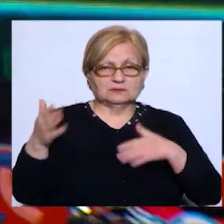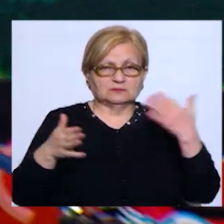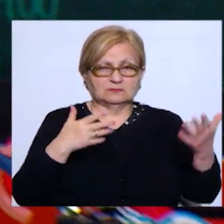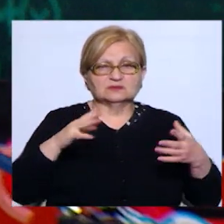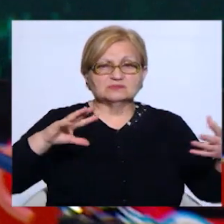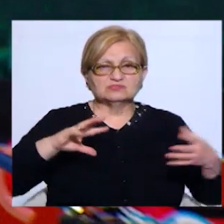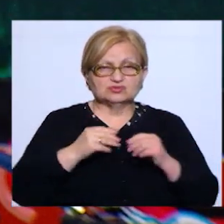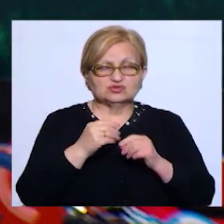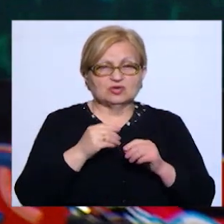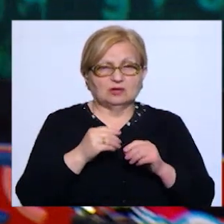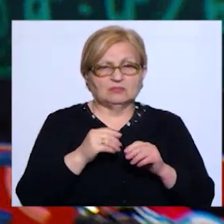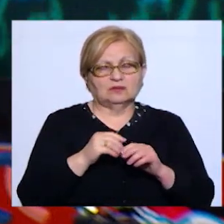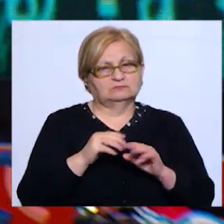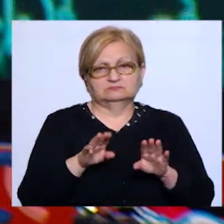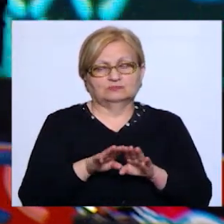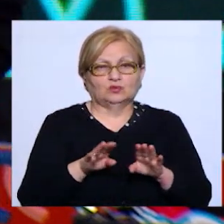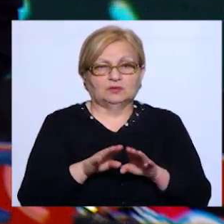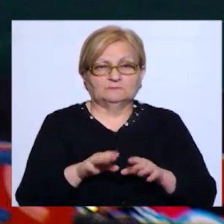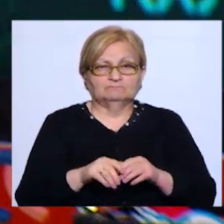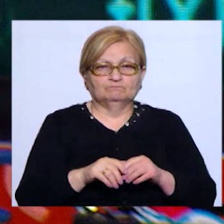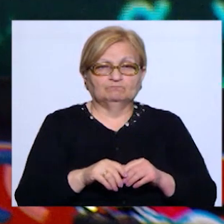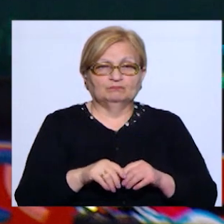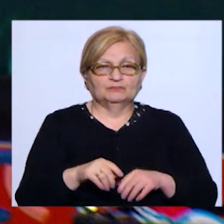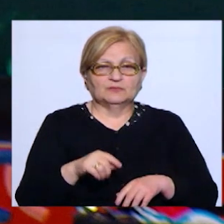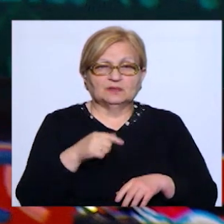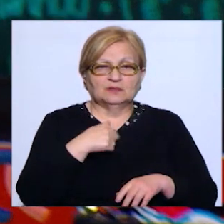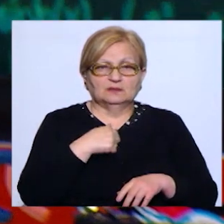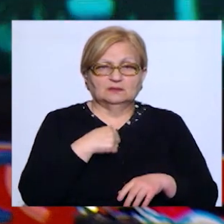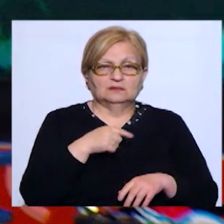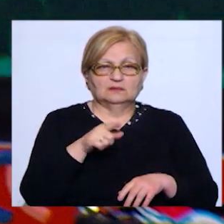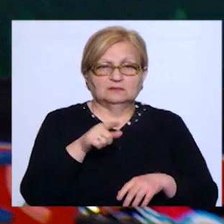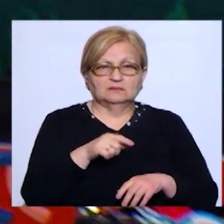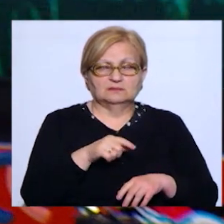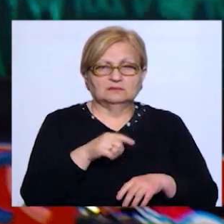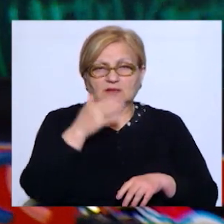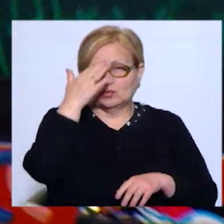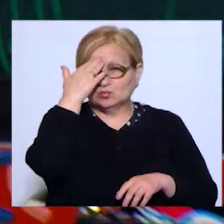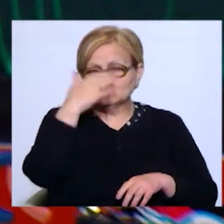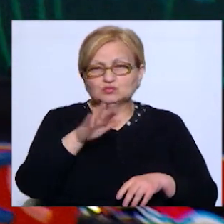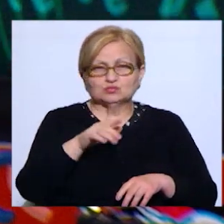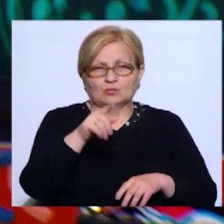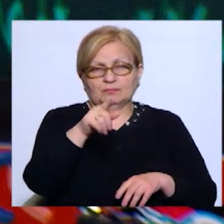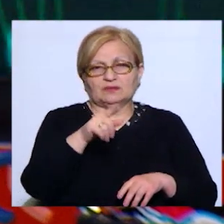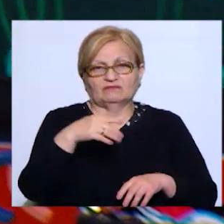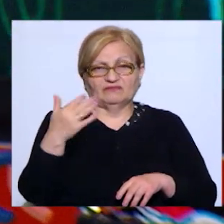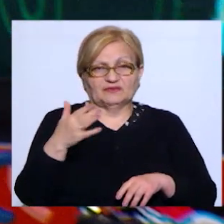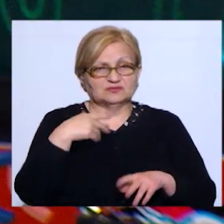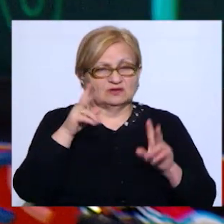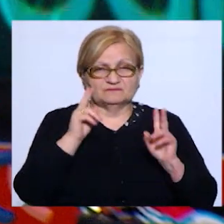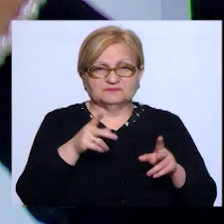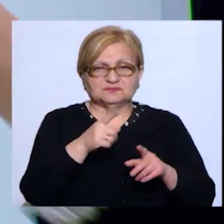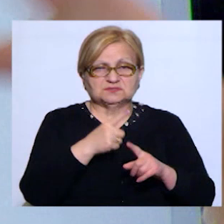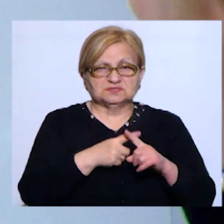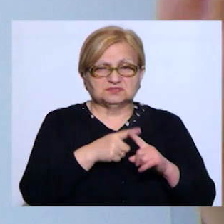არის ტოლი. მაგალითად, ამ თეორიის წყალობით შეგვიძლია აი ეს ამოვხსნათ. ვიპოვოთ უცნობი გვერდი, აი X. ანუ მე ხო ვიცი, რომ